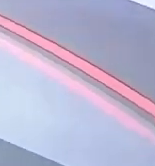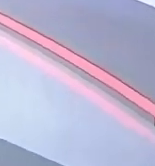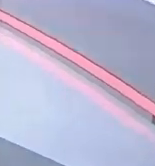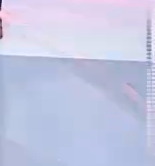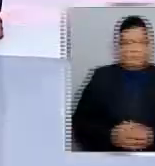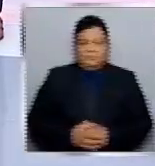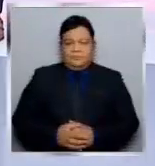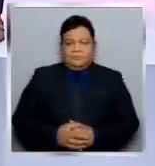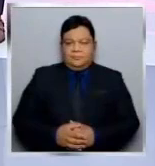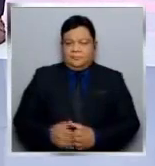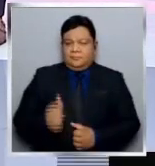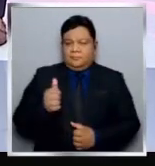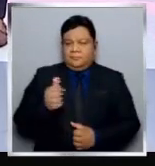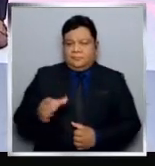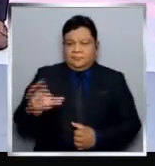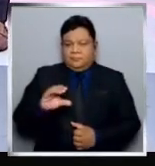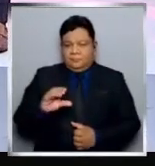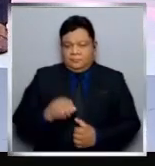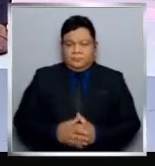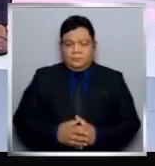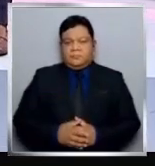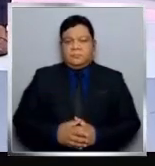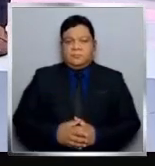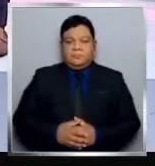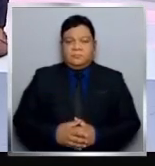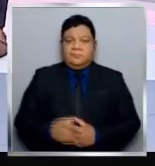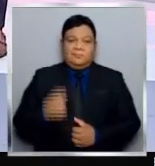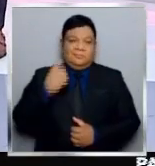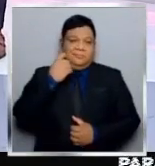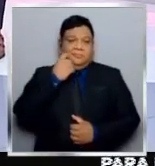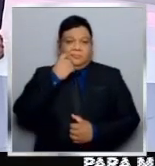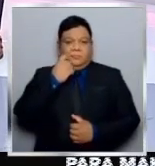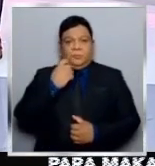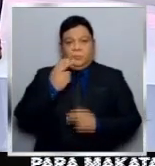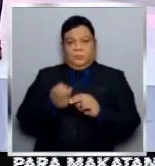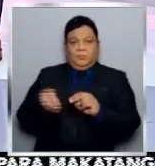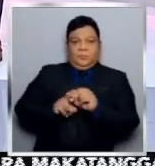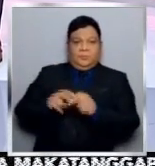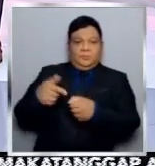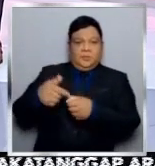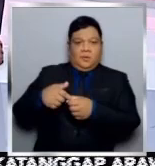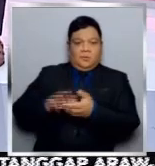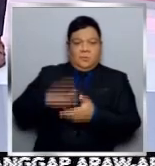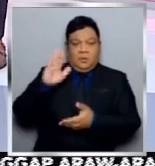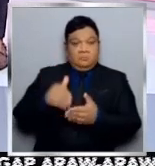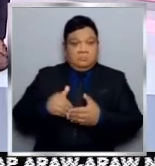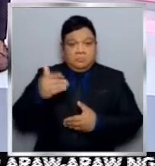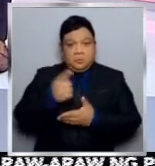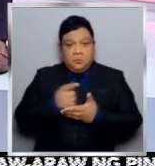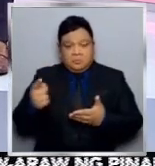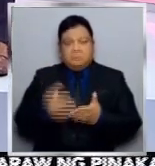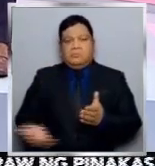Magandang hapon po. Katatapos lang po ng big time oil price hike at may inaasahan na namang taas presyo sa susunod na linggo. Sa tansya ng